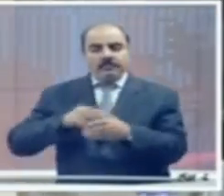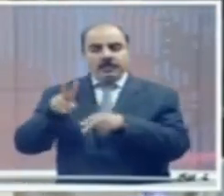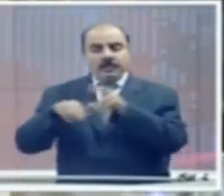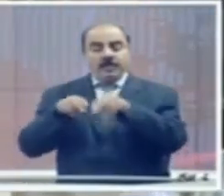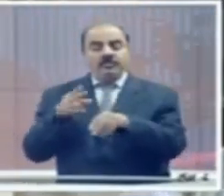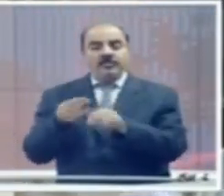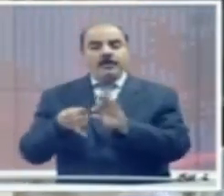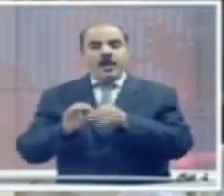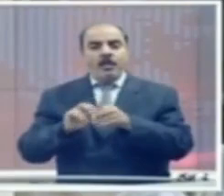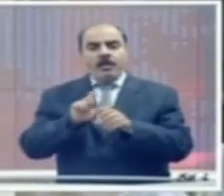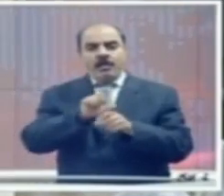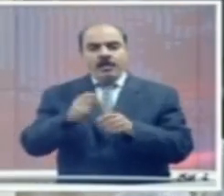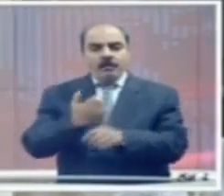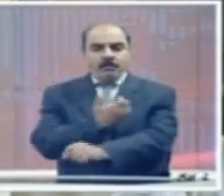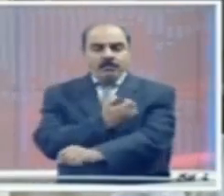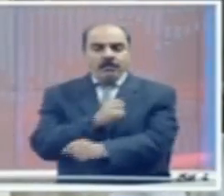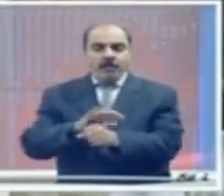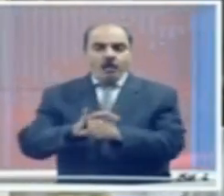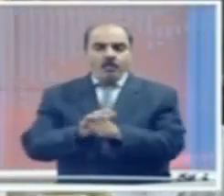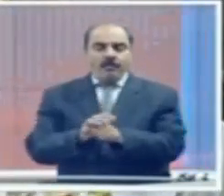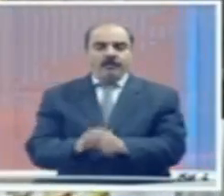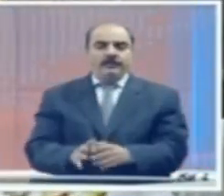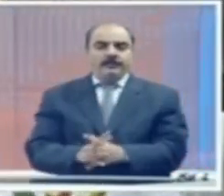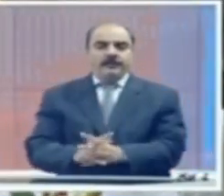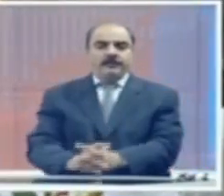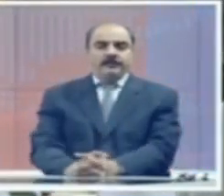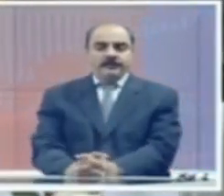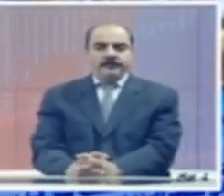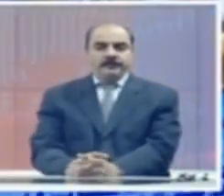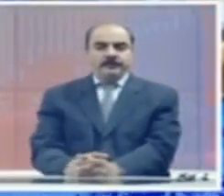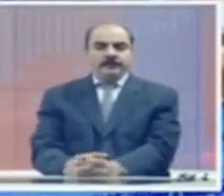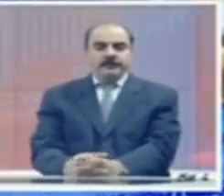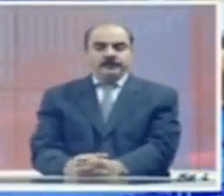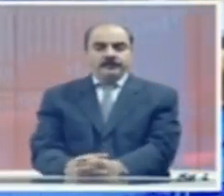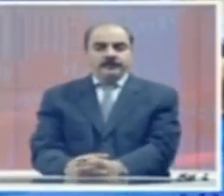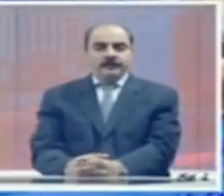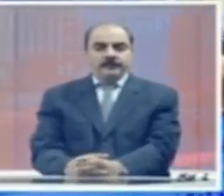لتوفير 20 مليون جرعة من لقاحات كورونا.